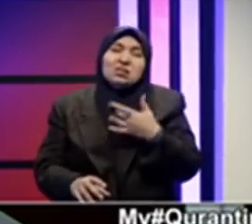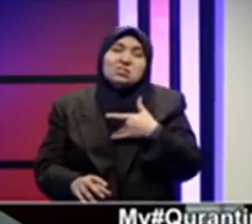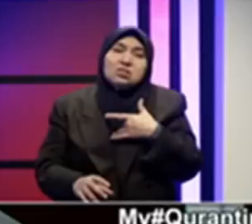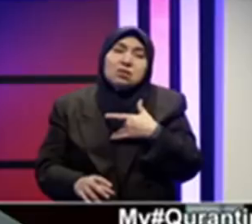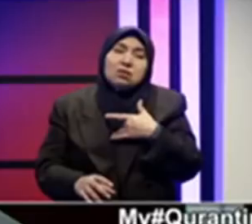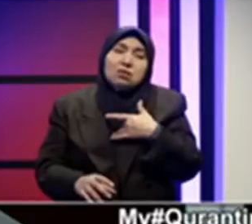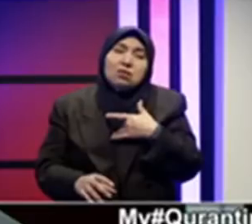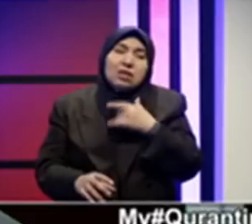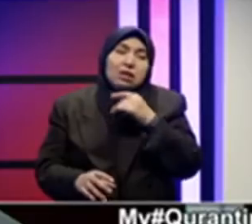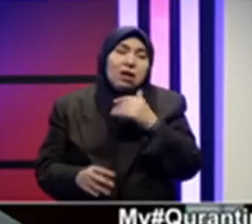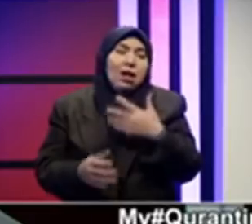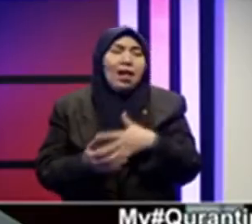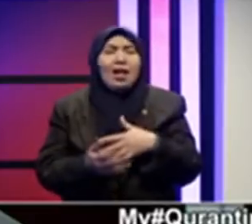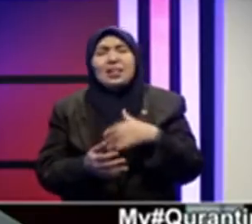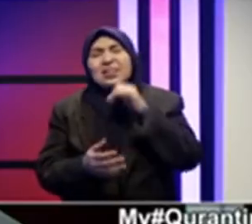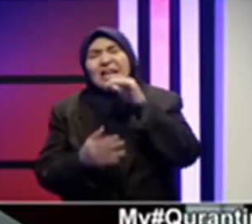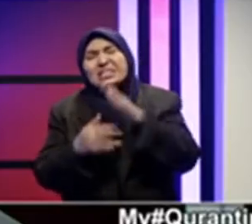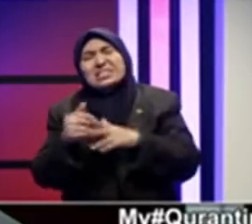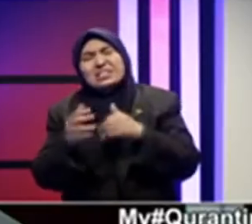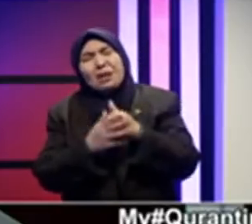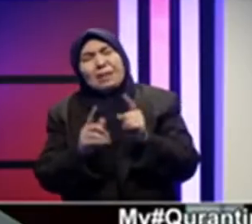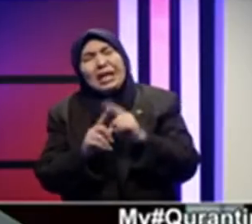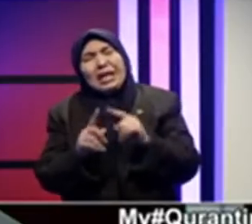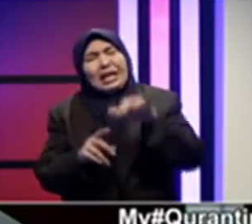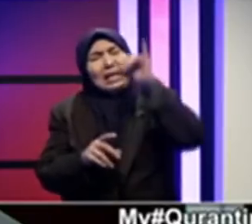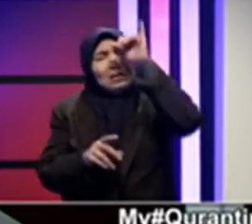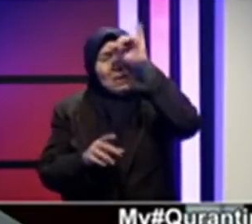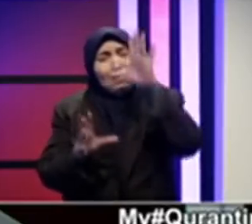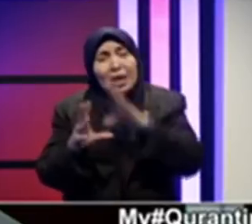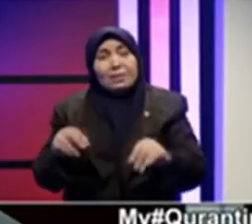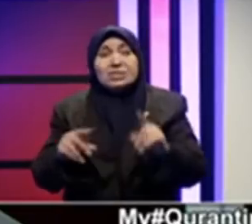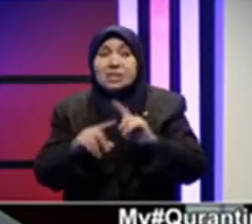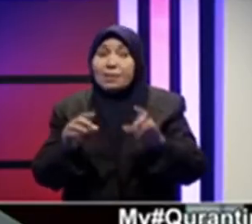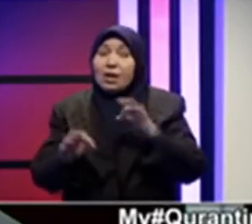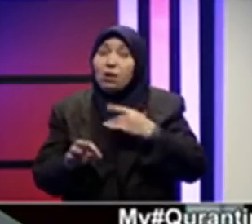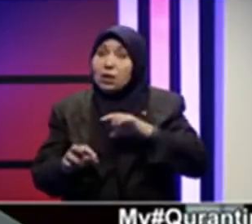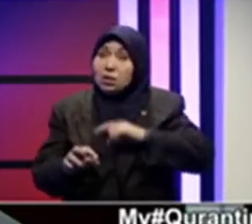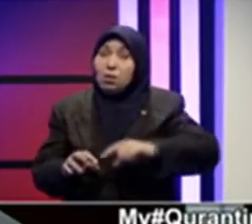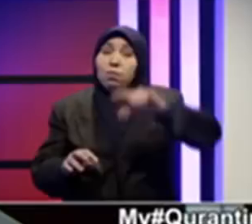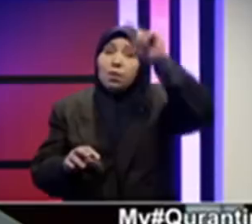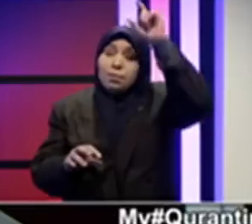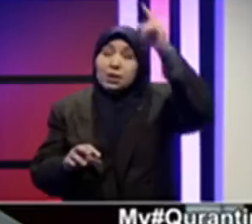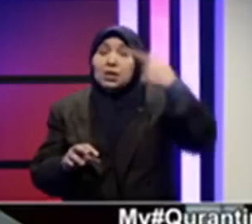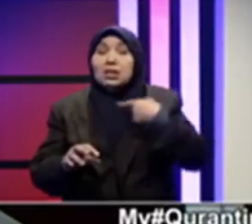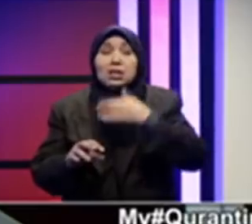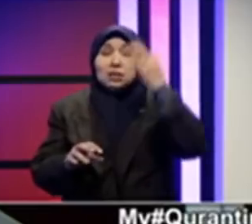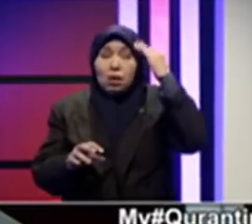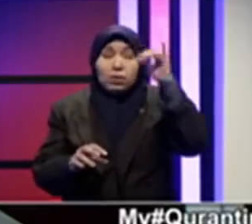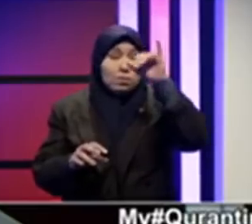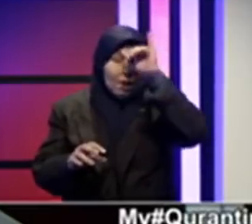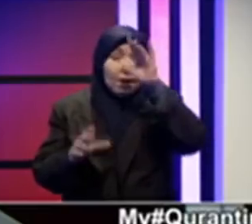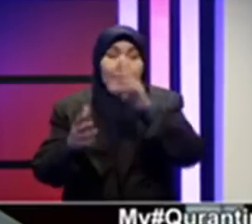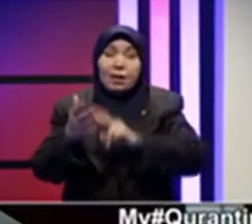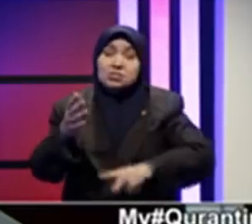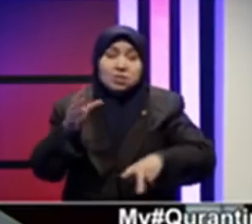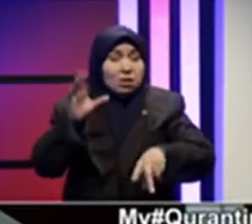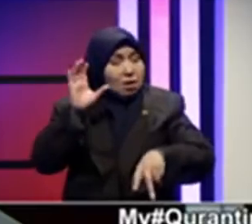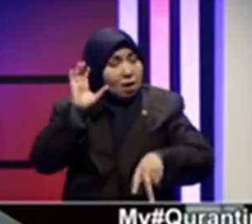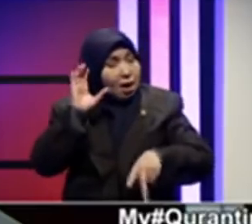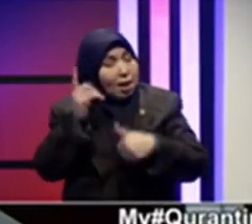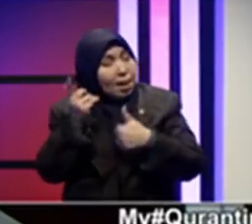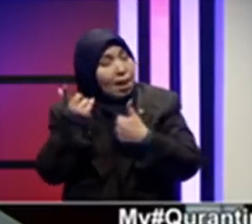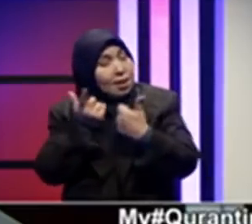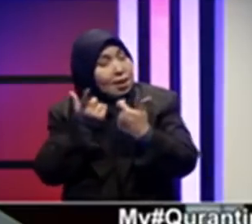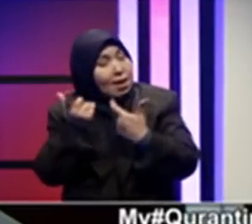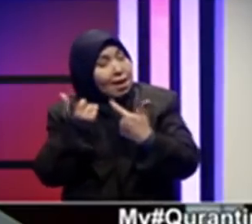senang berdiri. Kan bilalah imam ni nak habis. Tetapi kalau kita serah diri saja, kita tahu oh, imam nak baca ini, dengar, kita layan